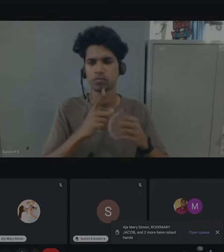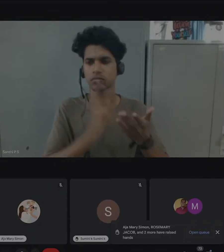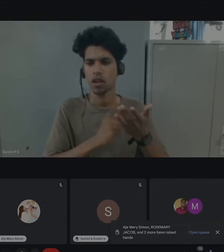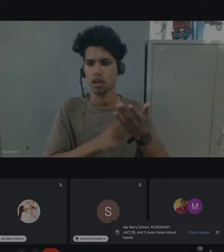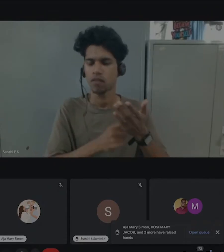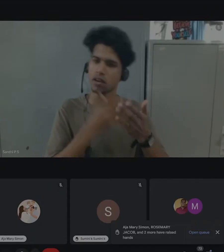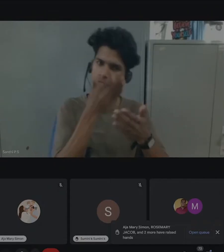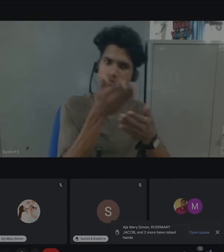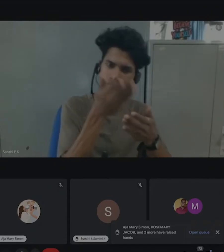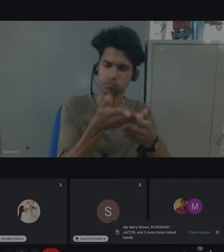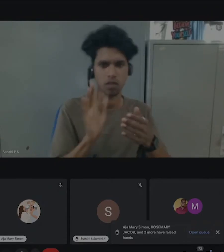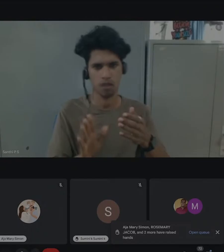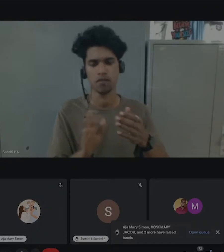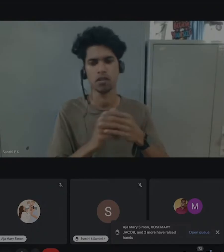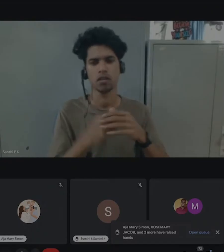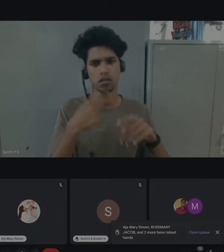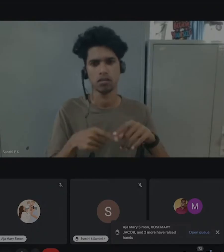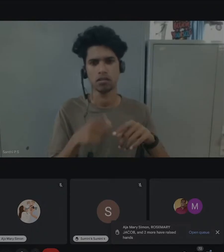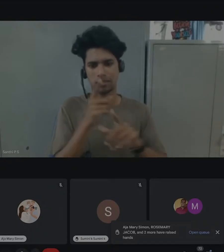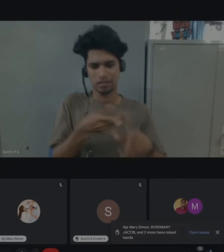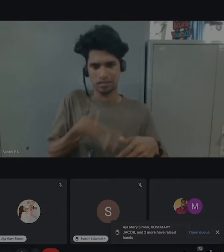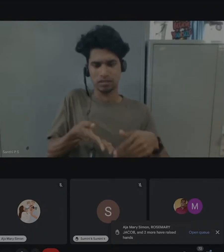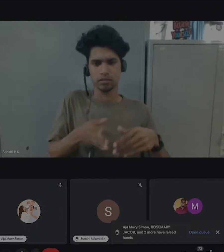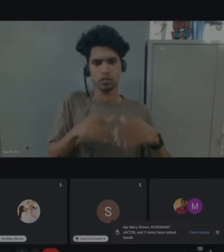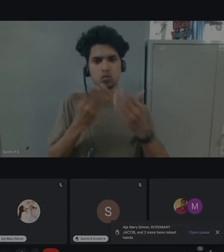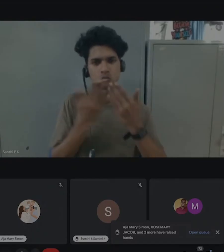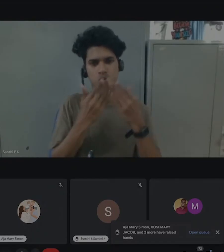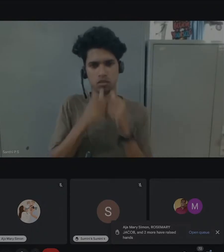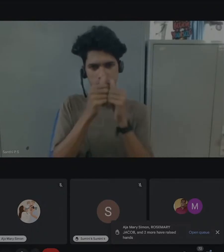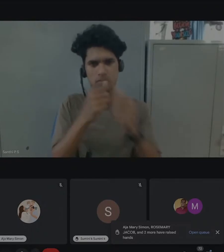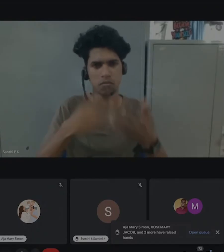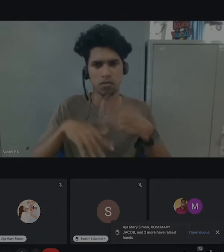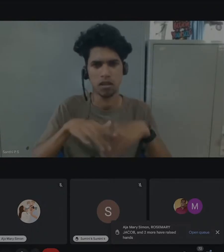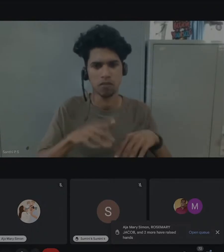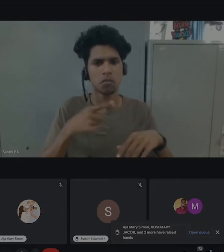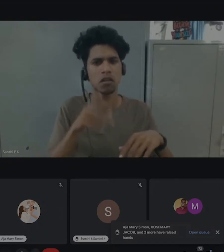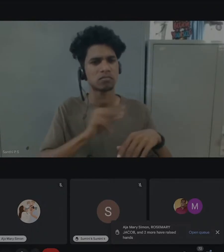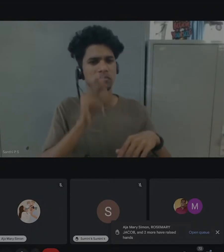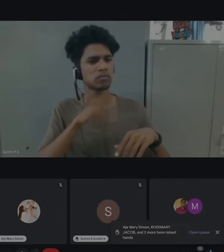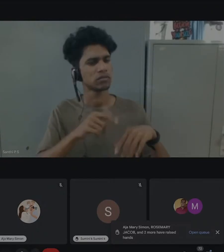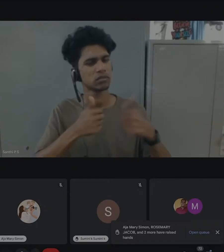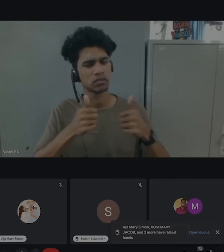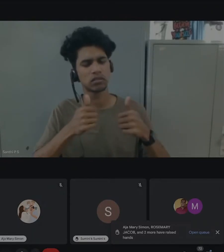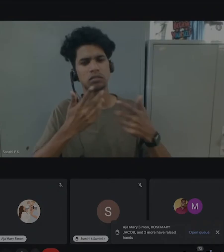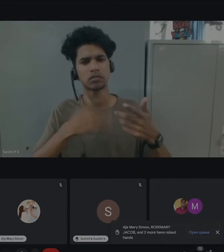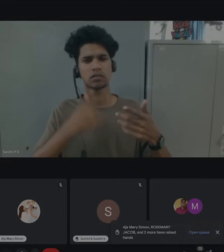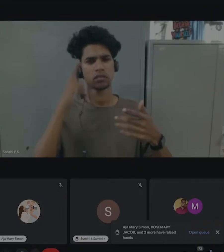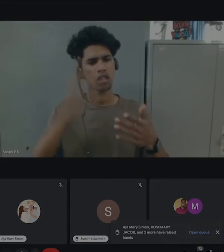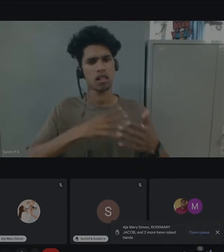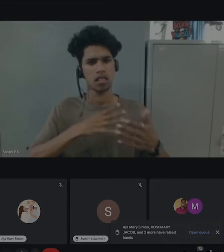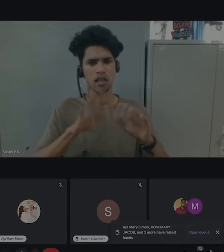വർഷം സ്കൂളിൽ ചേർക്കണമെന്നുമുണ്ട്. പക്ഷെ മോൻ നന്നായിട്ട് സംസാരിക്കാത്തത് കൊണ്ട് നല്ല ടെൻഷൻ ഉണ്ട്. ഫുൾ ടൈം